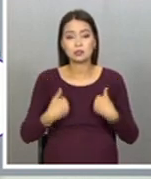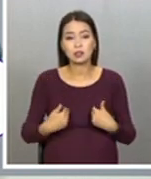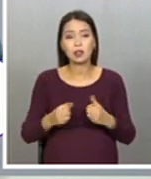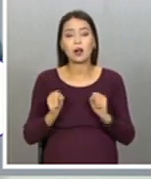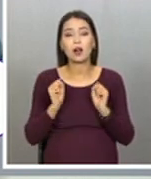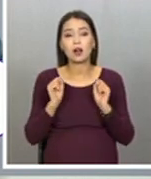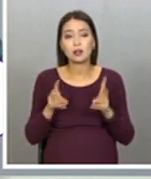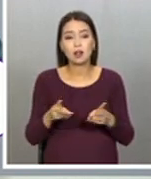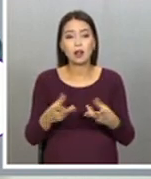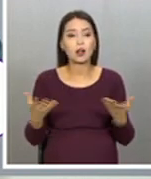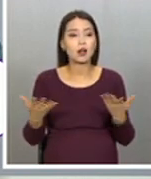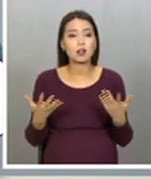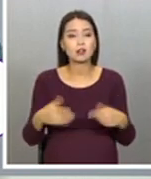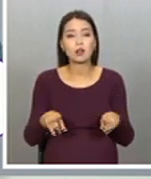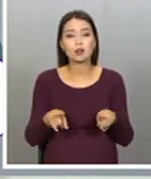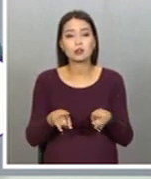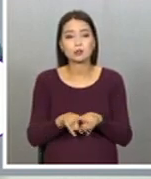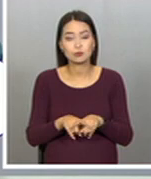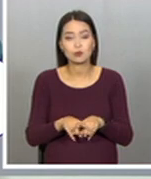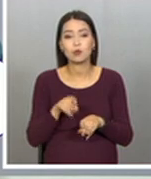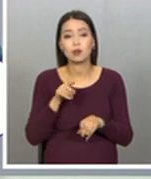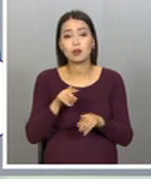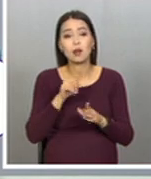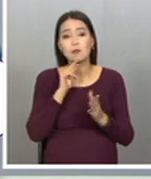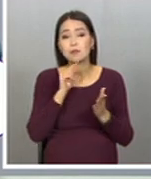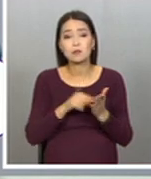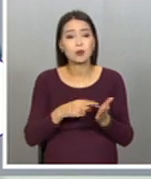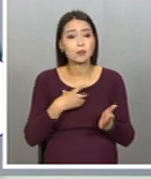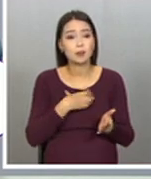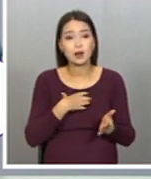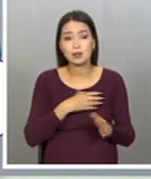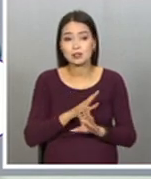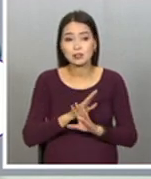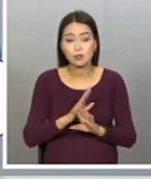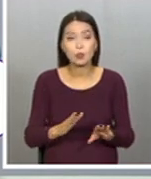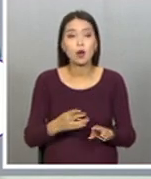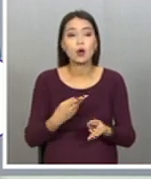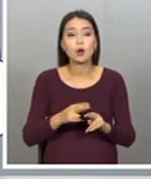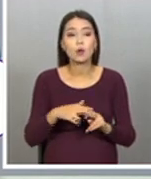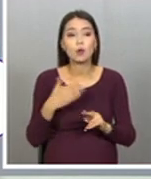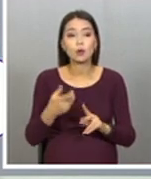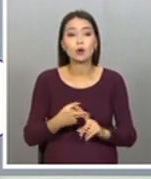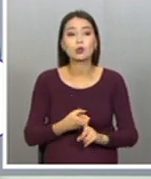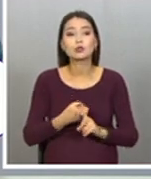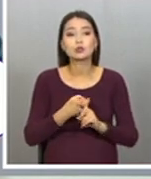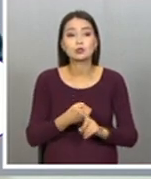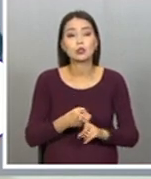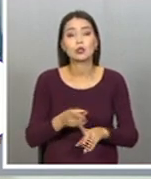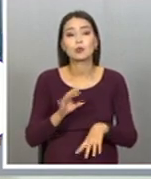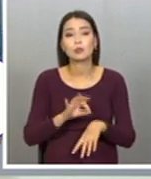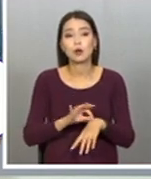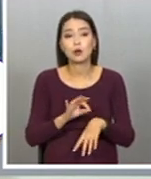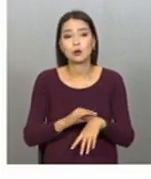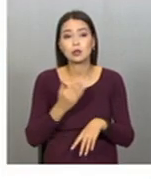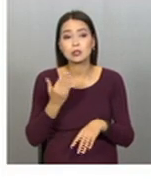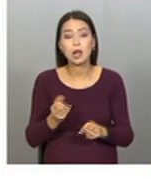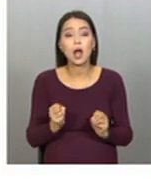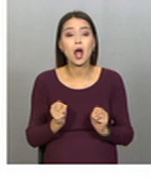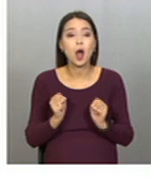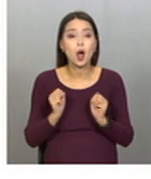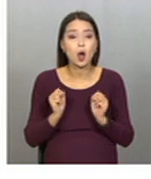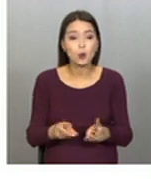жолмен жұғуы маңызды емес. Ол жұқпалы аурудың қоздырғышының қауіптілігі